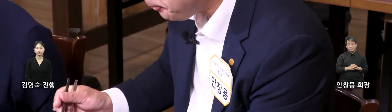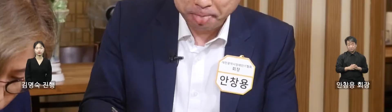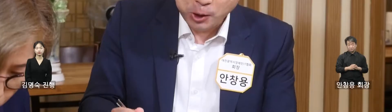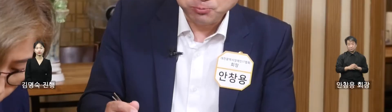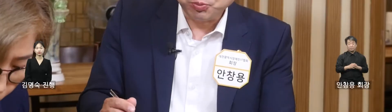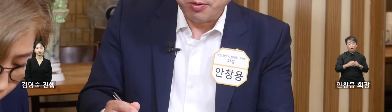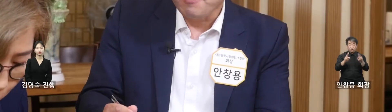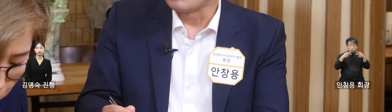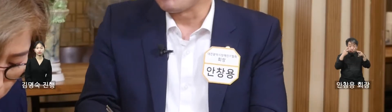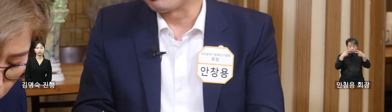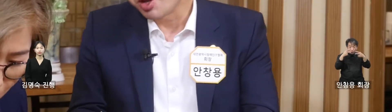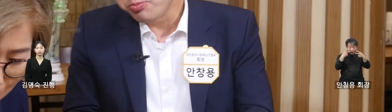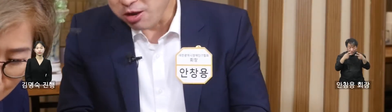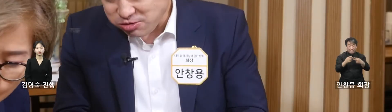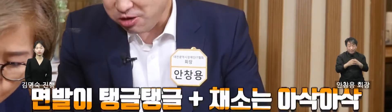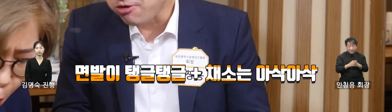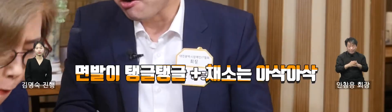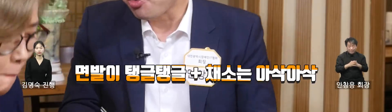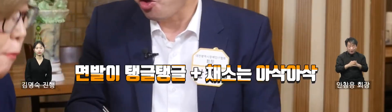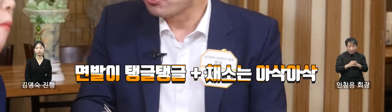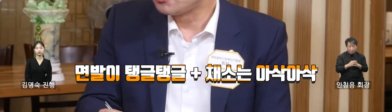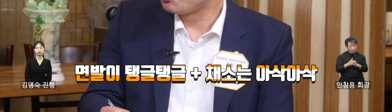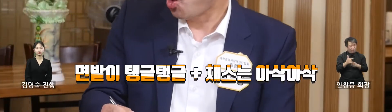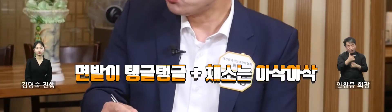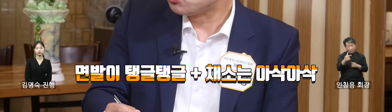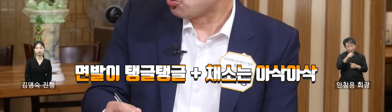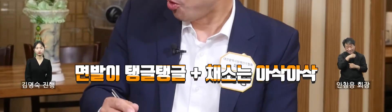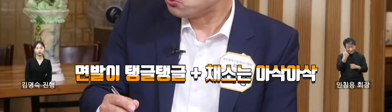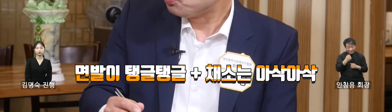면이 면발이 탱글탱글한 것 같아요.